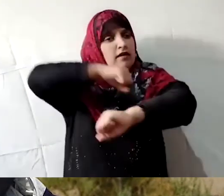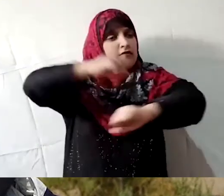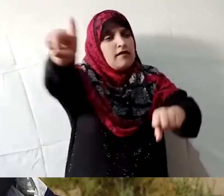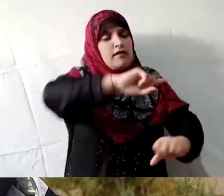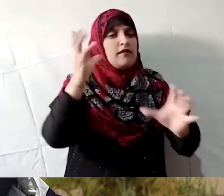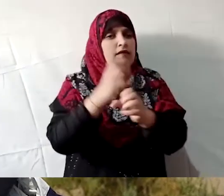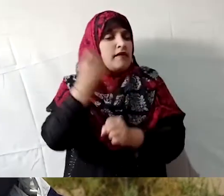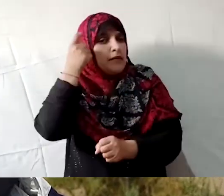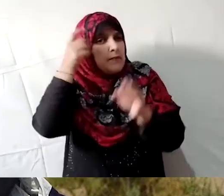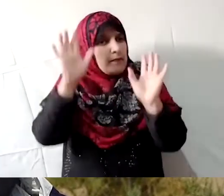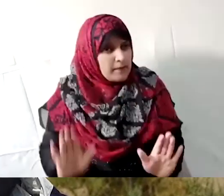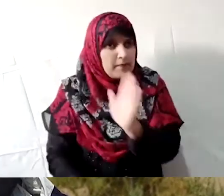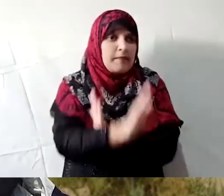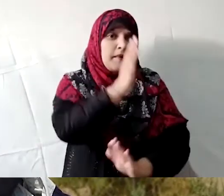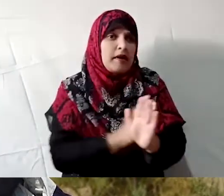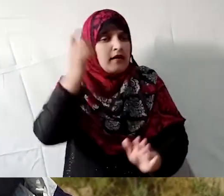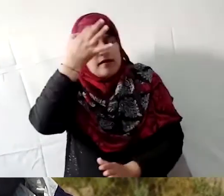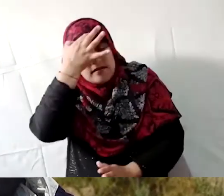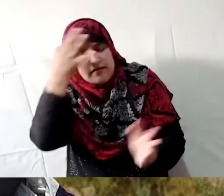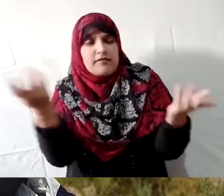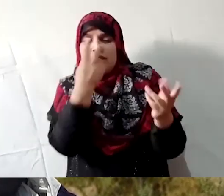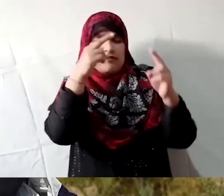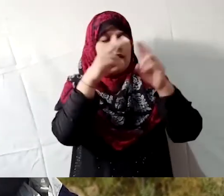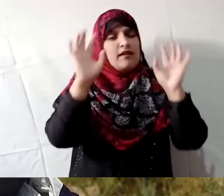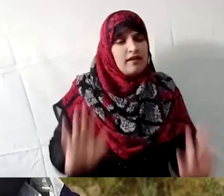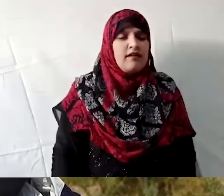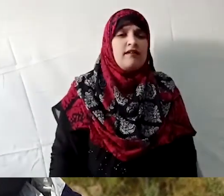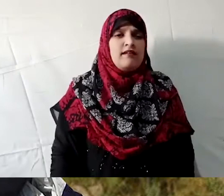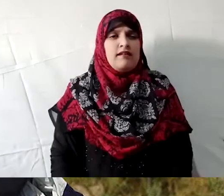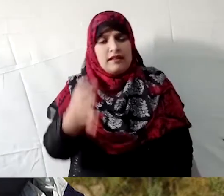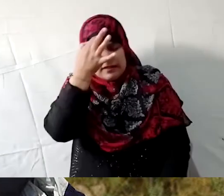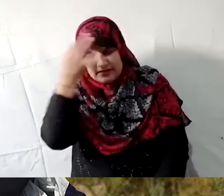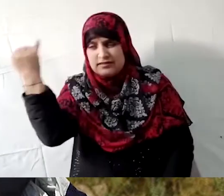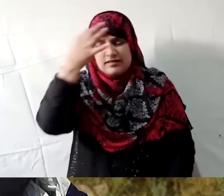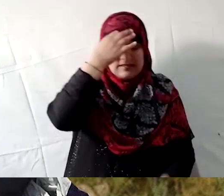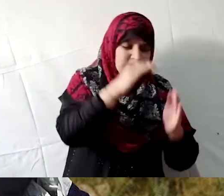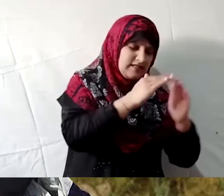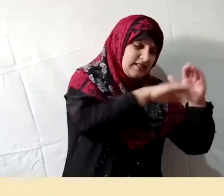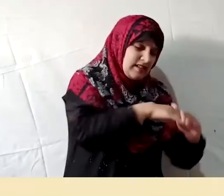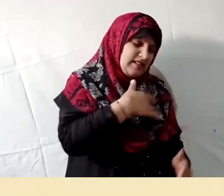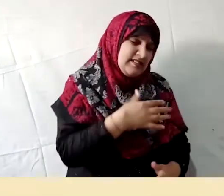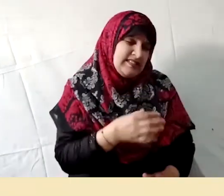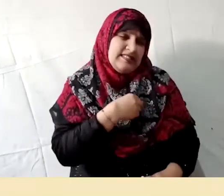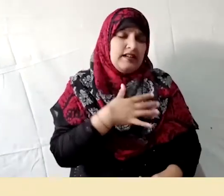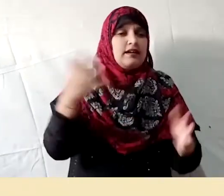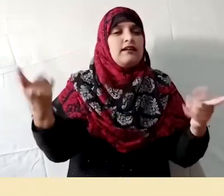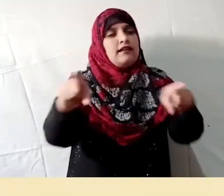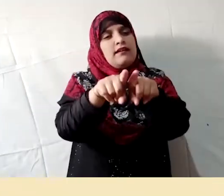बहम माजूरी को कब, कहाँ और कैसी मुश्किलात से दो चार होना पड़ता है।